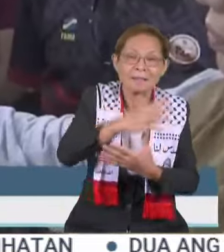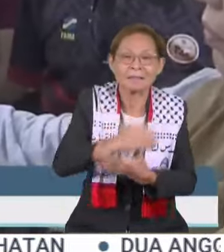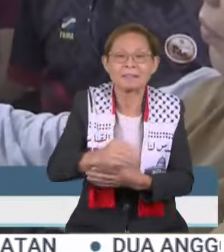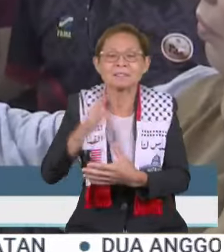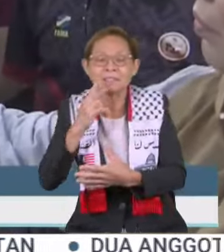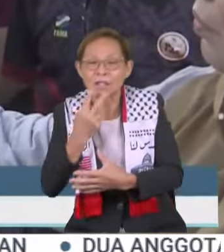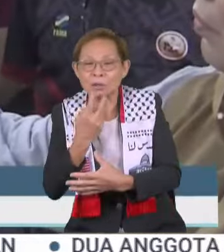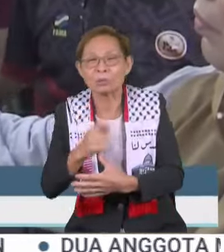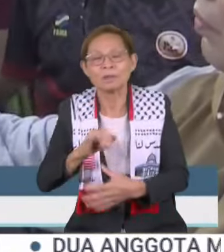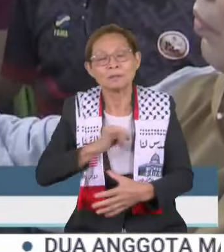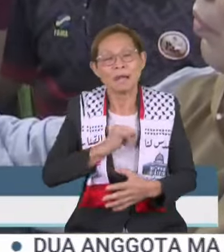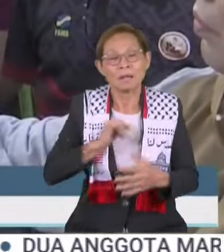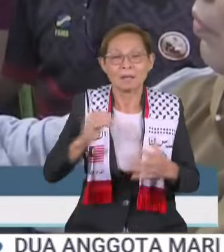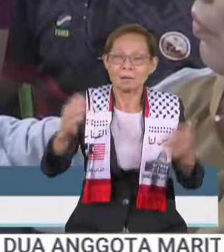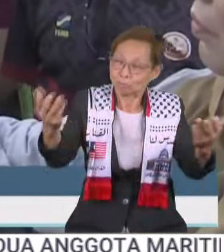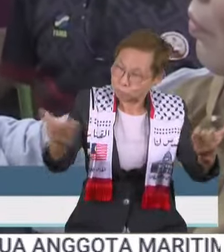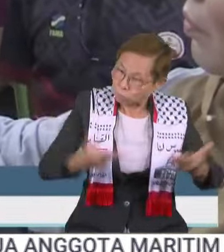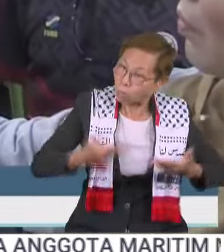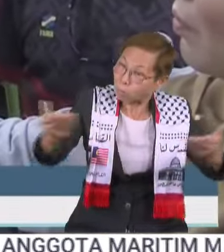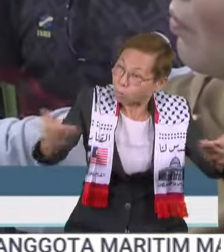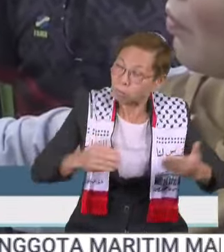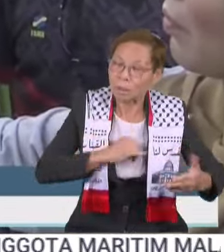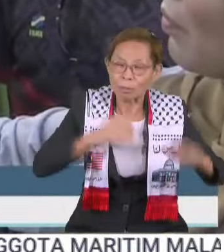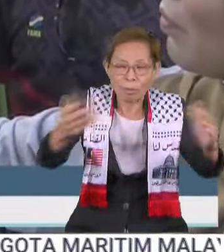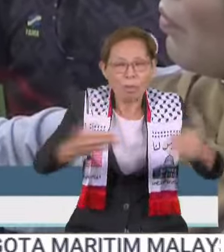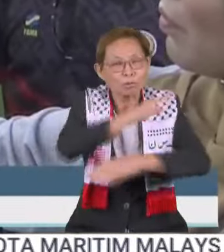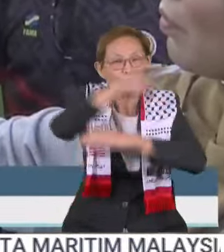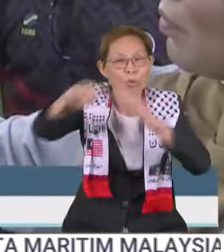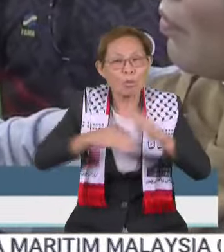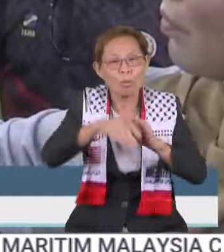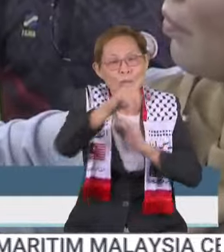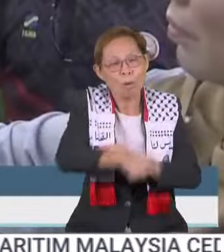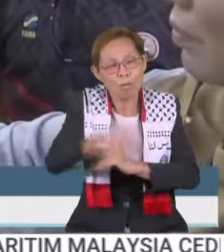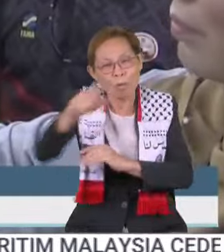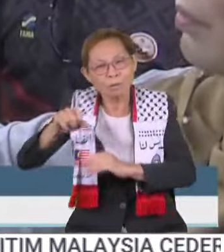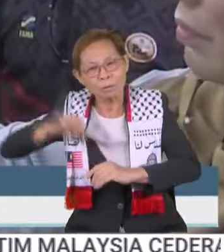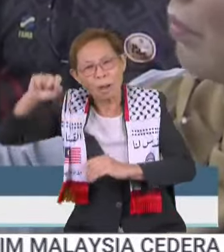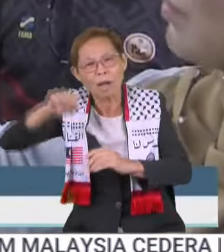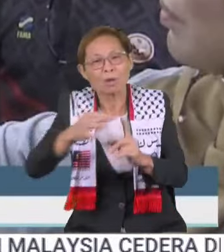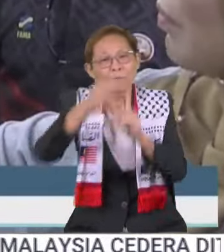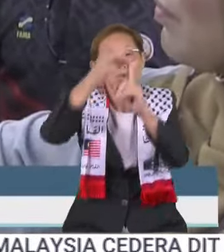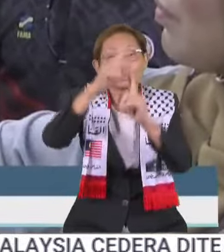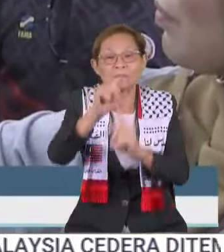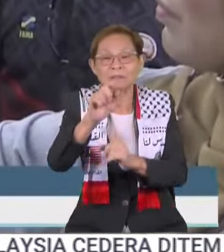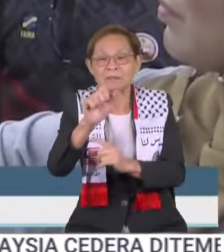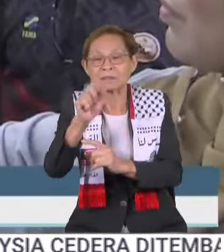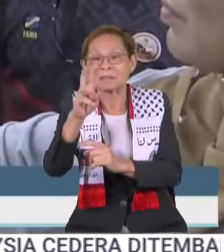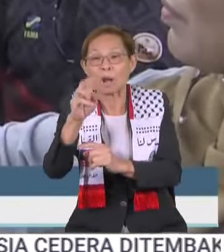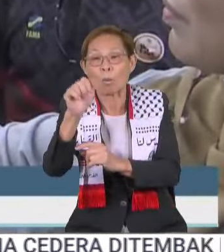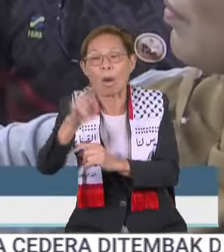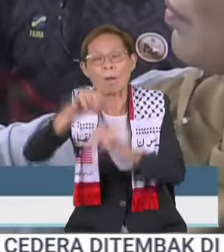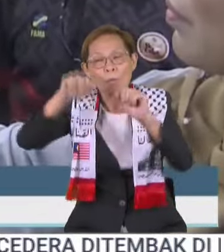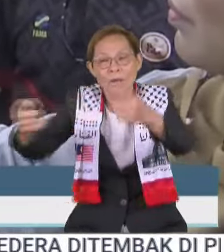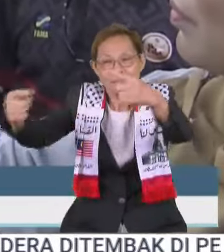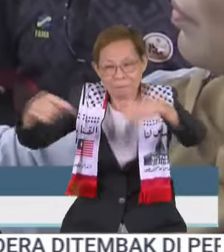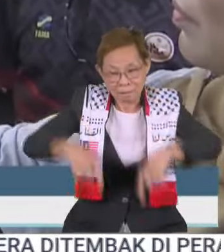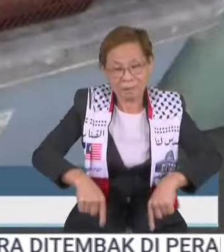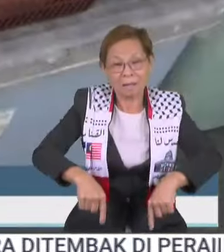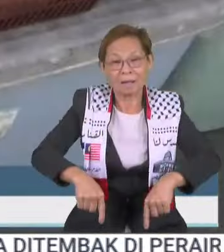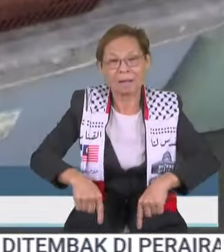dan mengalu-alukan semua ya penduduk di negeri Sabah, ya, khususnya di daerah Tawau ini, dapat datanglah ke